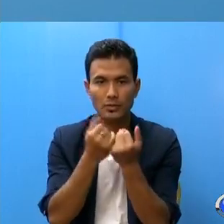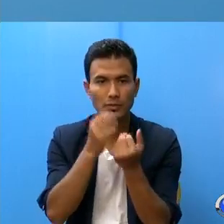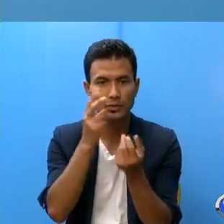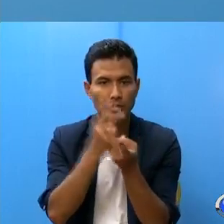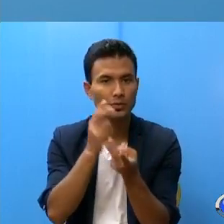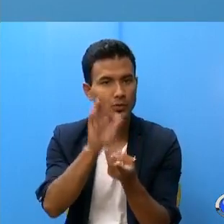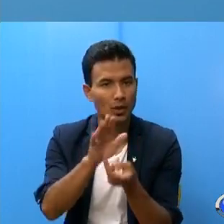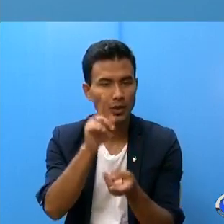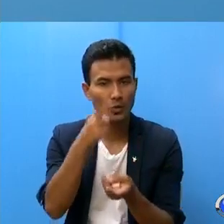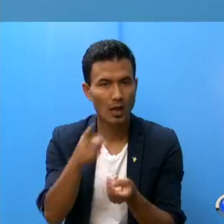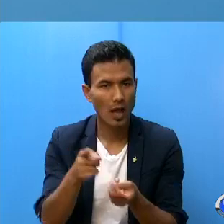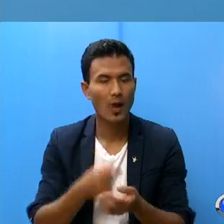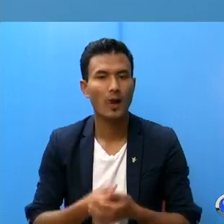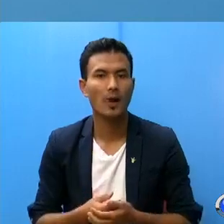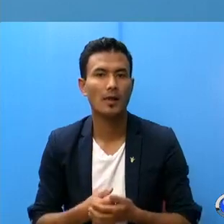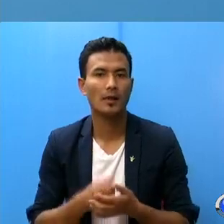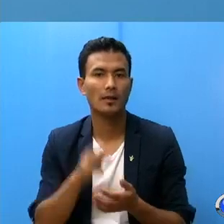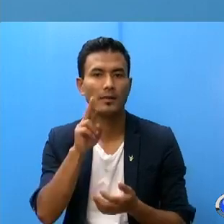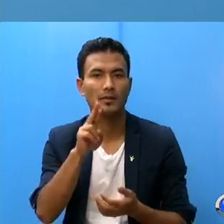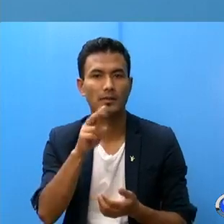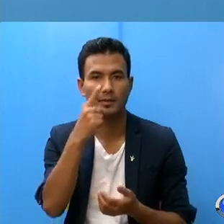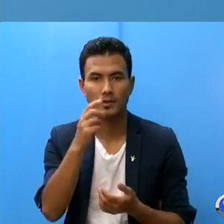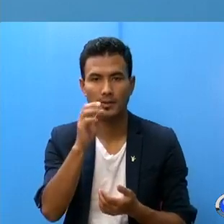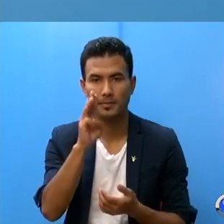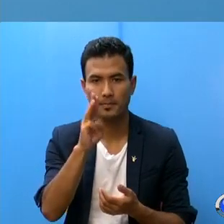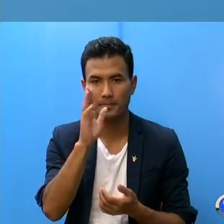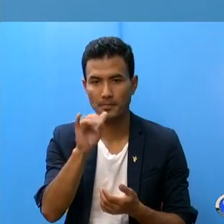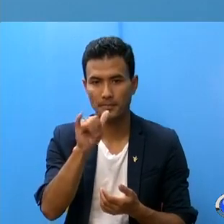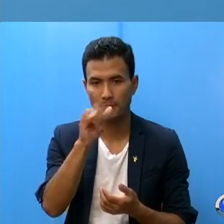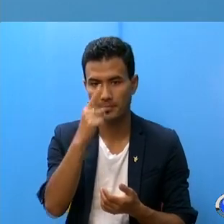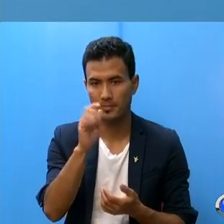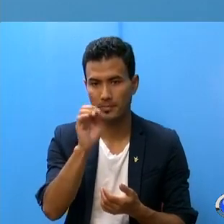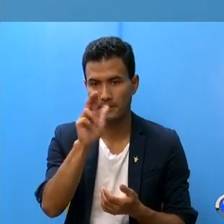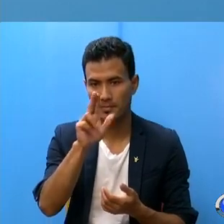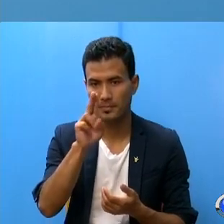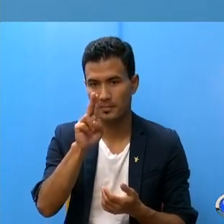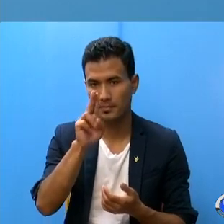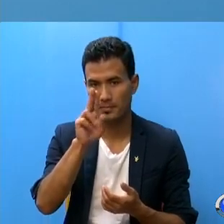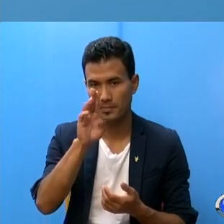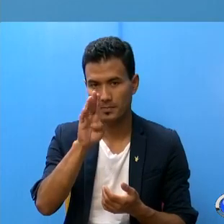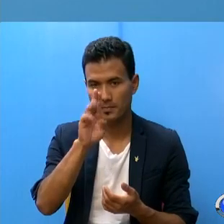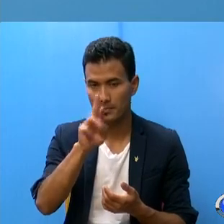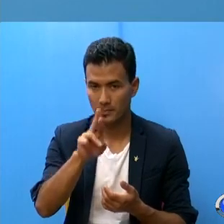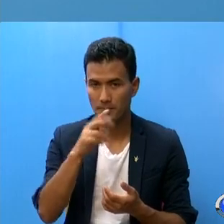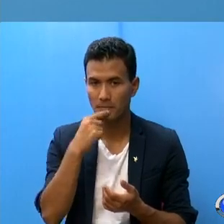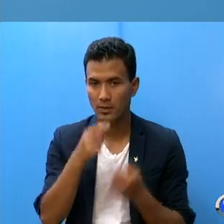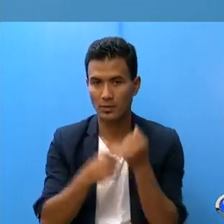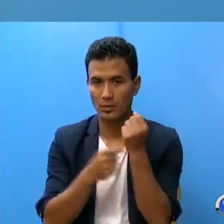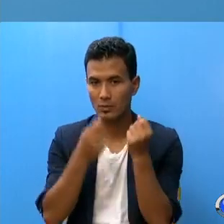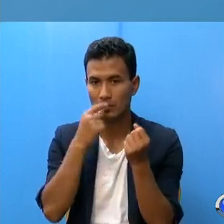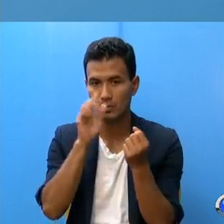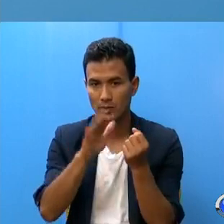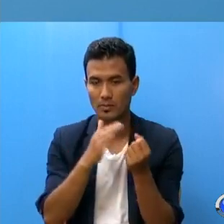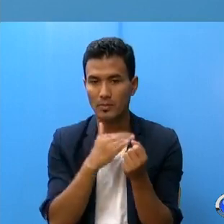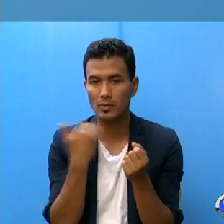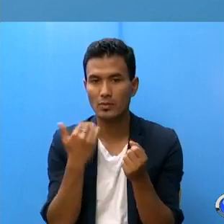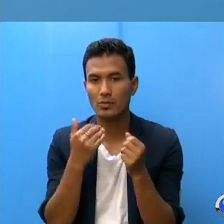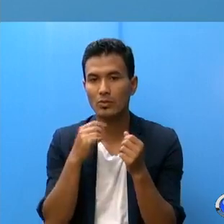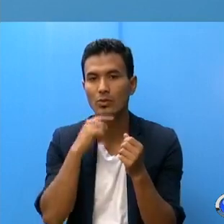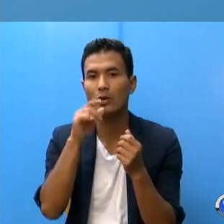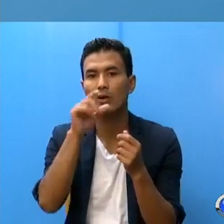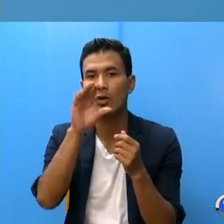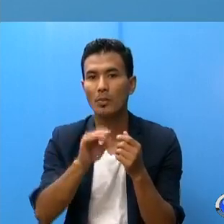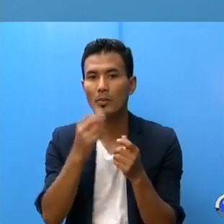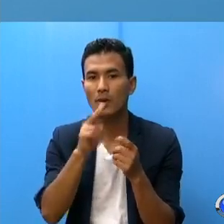यहुड़ा चेंगेए अमरो रमटासीए अशहरी ना आपला अपला आखिंगेए शाई अशह मिल्टाज आ था सब्खाईए